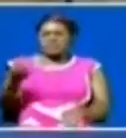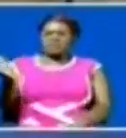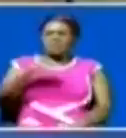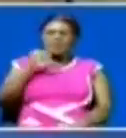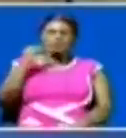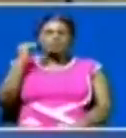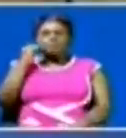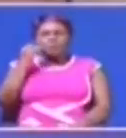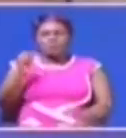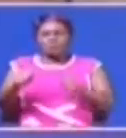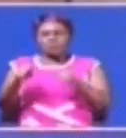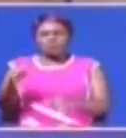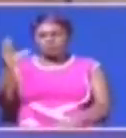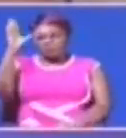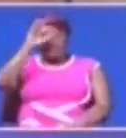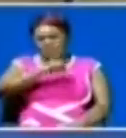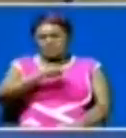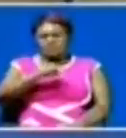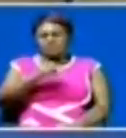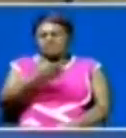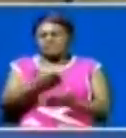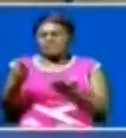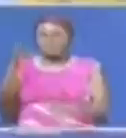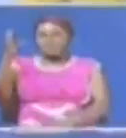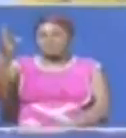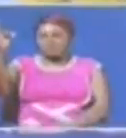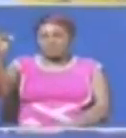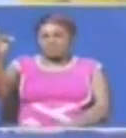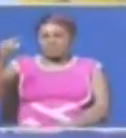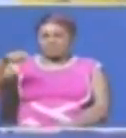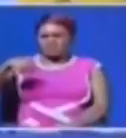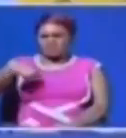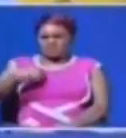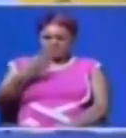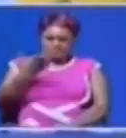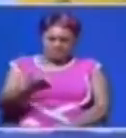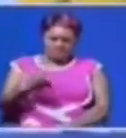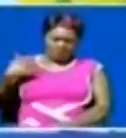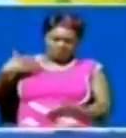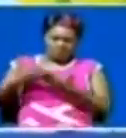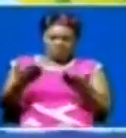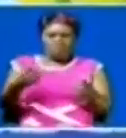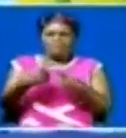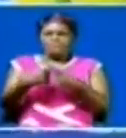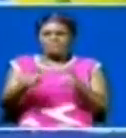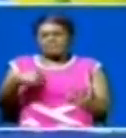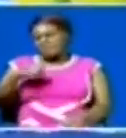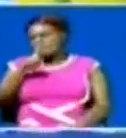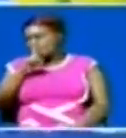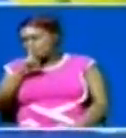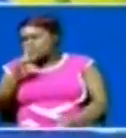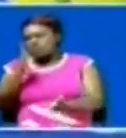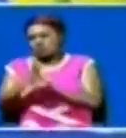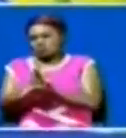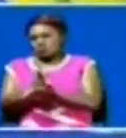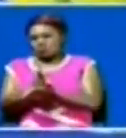tutakuja kukosa cha kukula baadaye. So ndio niko hapo mpaka siku ya leo. Ngawa nimekuwa quiet,